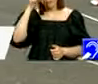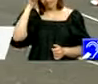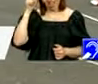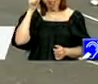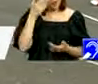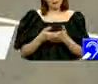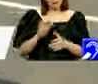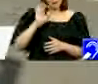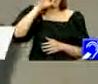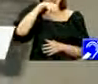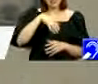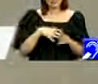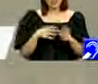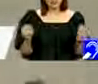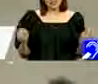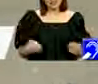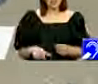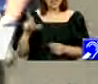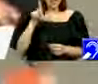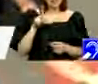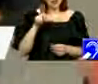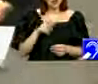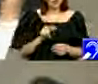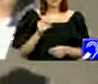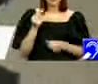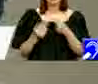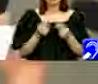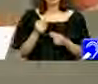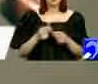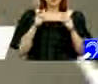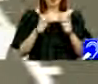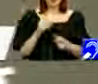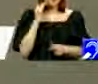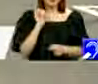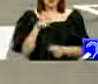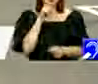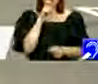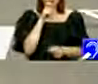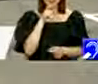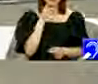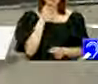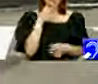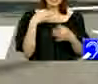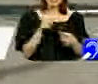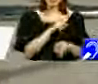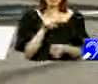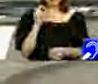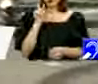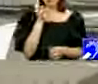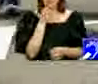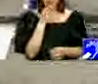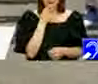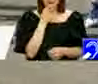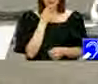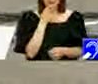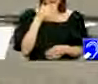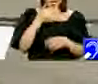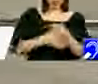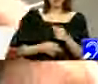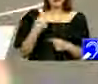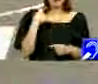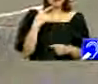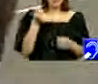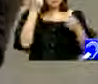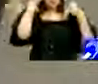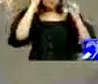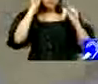pentru basketul nostru. De lunea viitoare vor intra în teren echipele de fete și băieți cu vârste cuprinse între 10 și 12 ani. În ultima săptămână